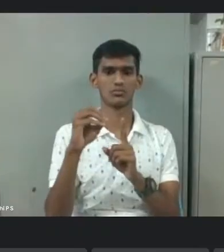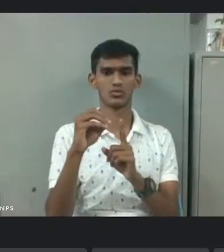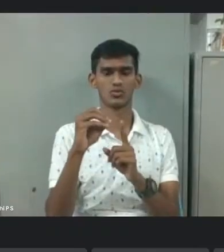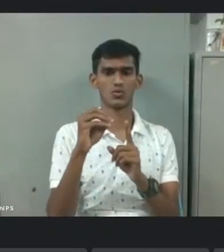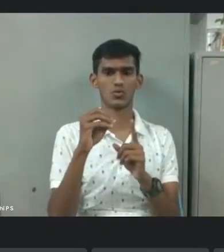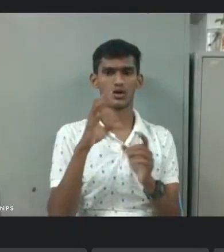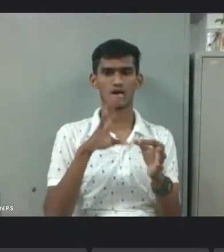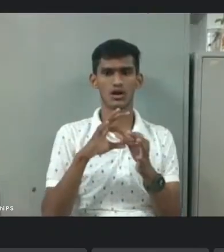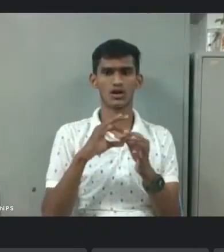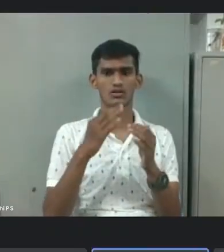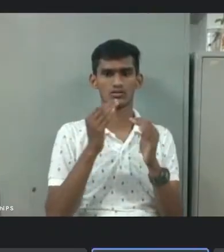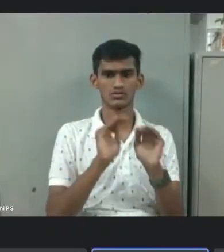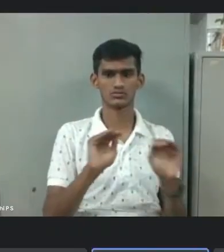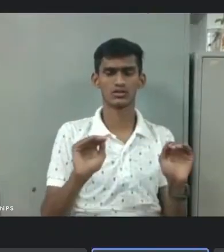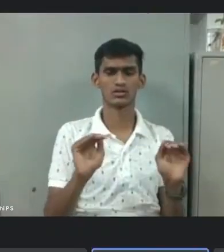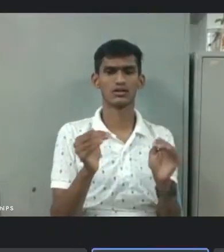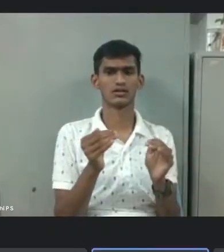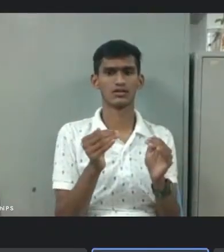ഉദ്ദേശിക്കുന്നതെങ്കിൽ അതെല്ലാം കറക്ഷൻ, അതായത്